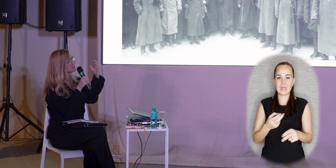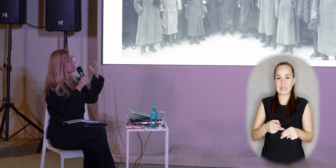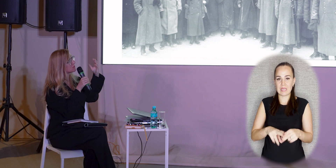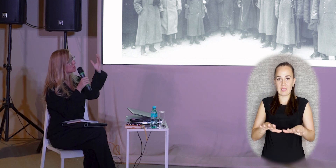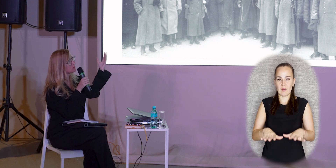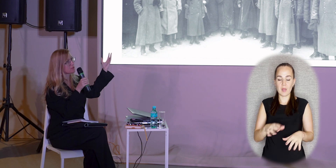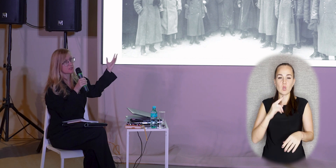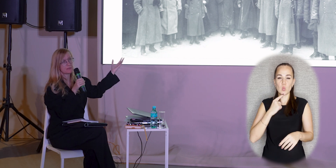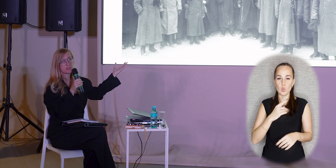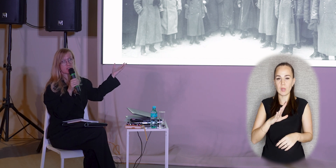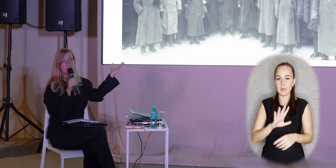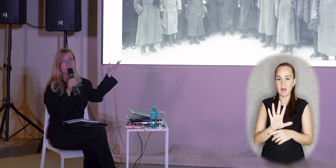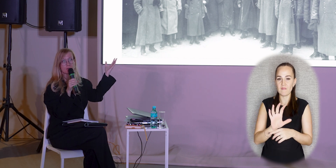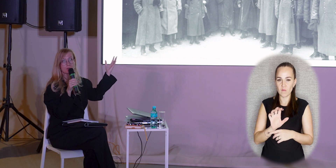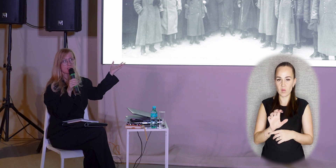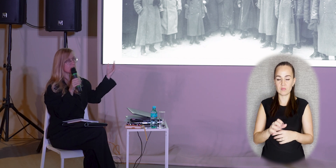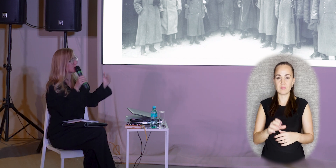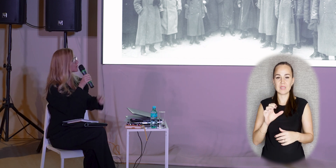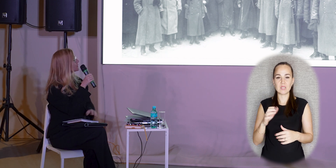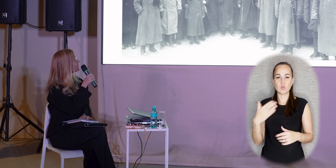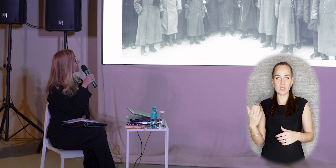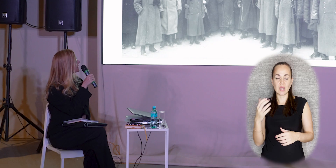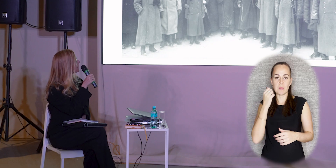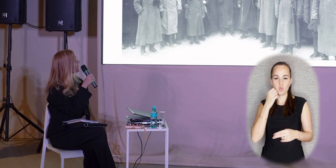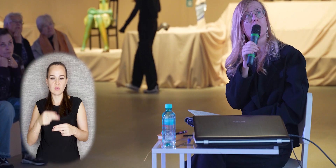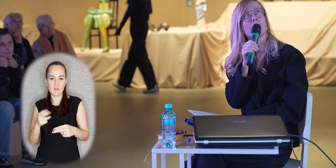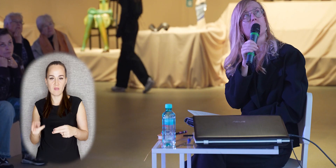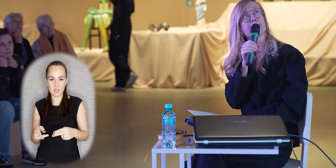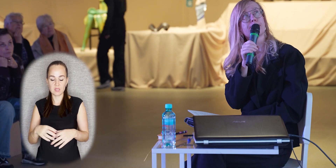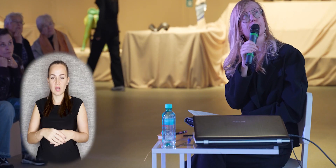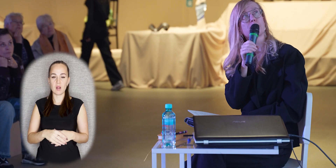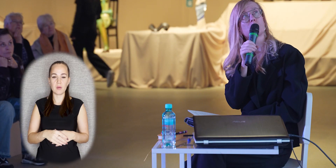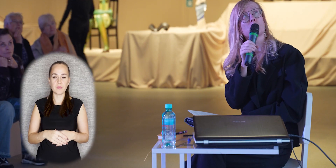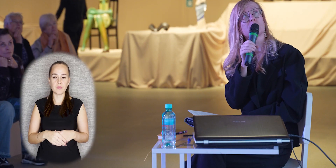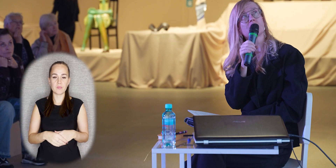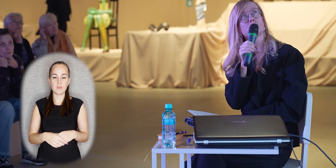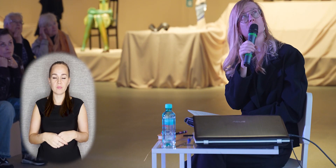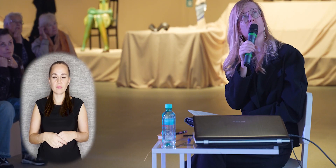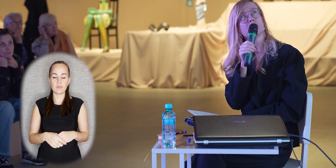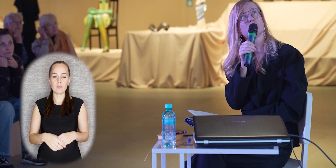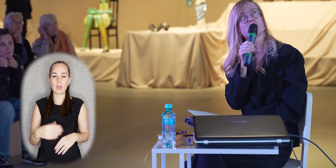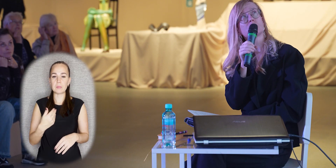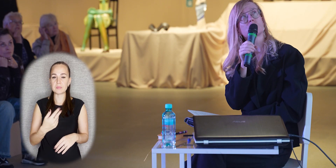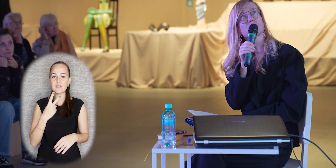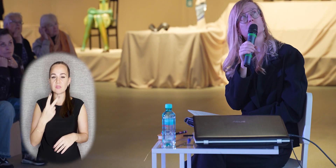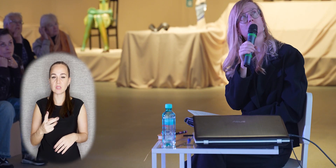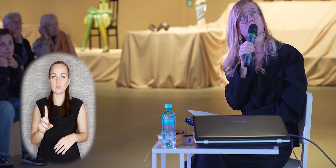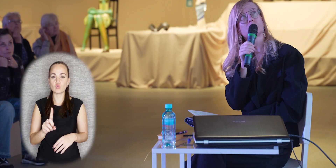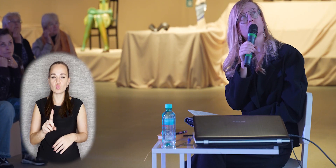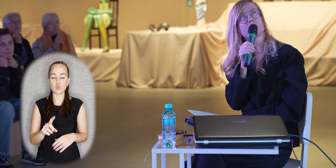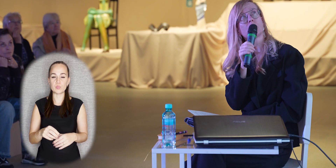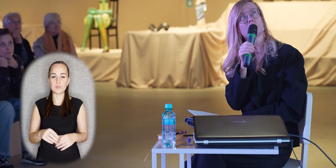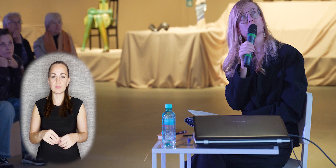ракурса. Трудно было сфотографировать ее от стены Московского вокзала. Также мы видим, что